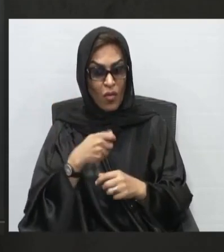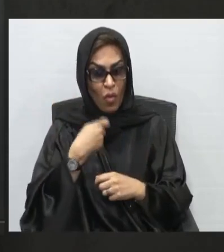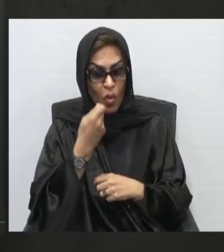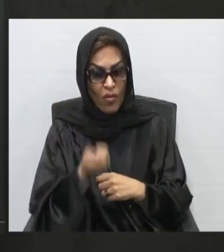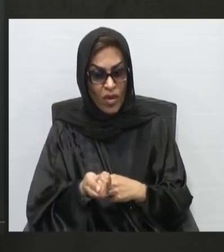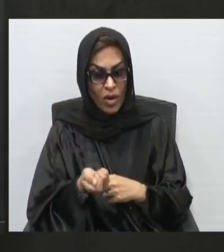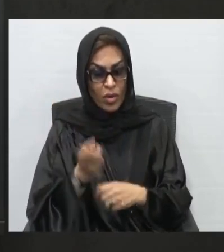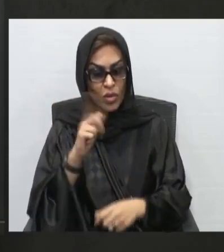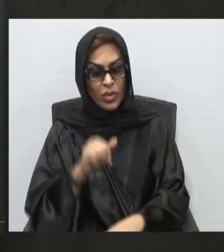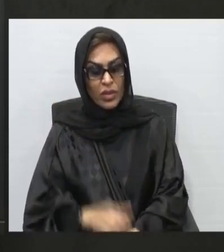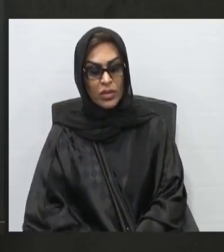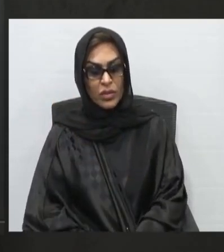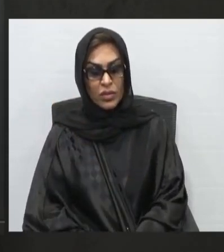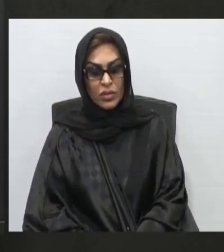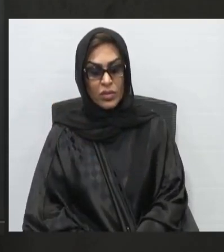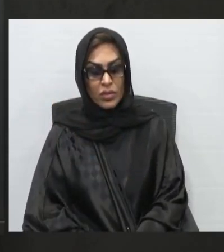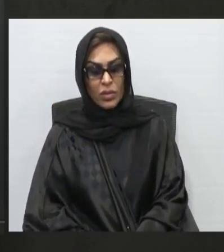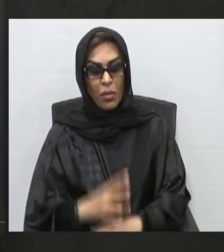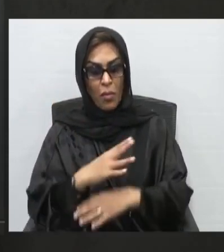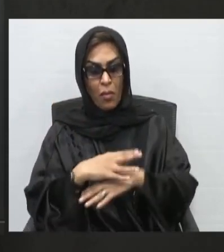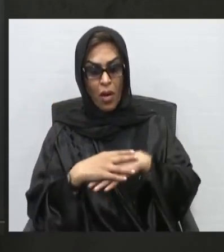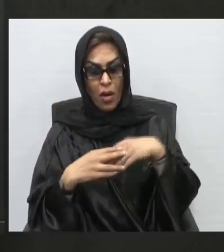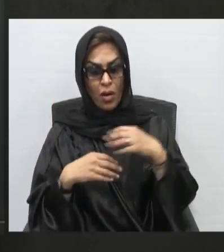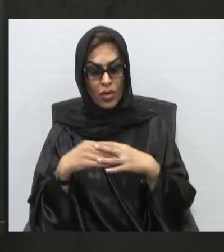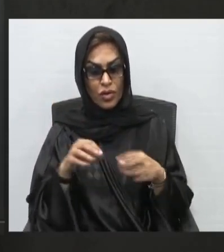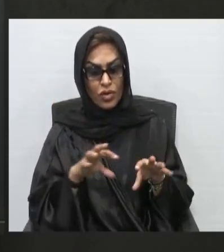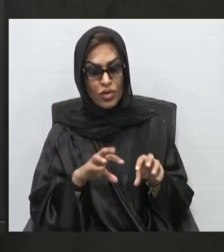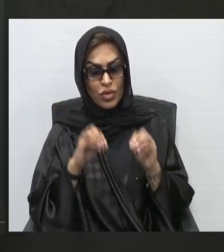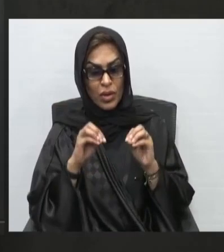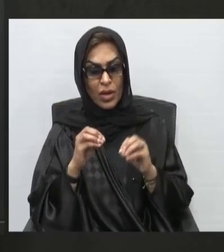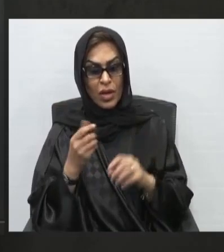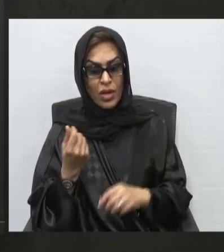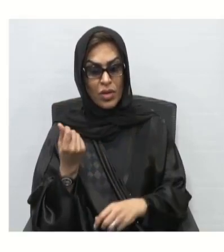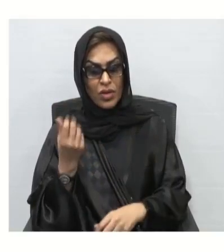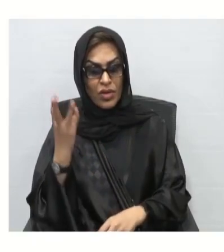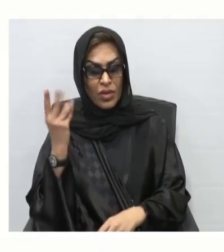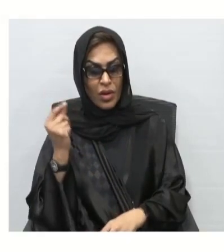اليوم باذن الله سوف نكمل مهارات الشراء الرقمي